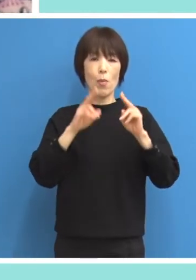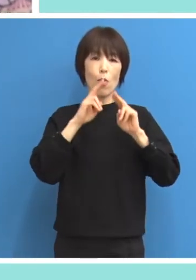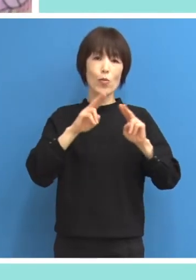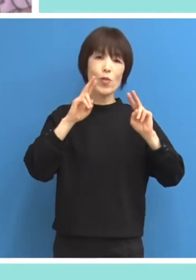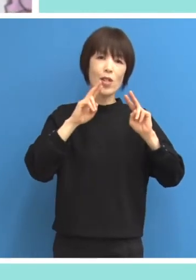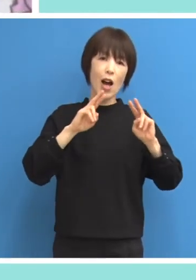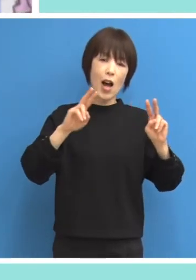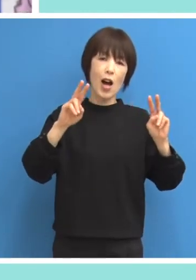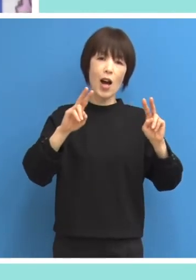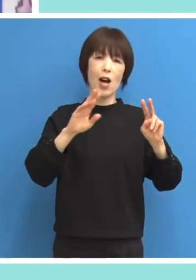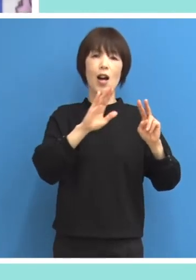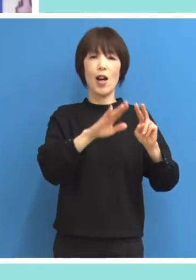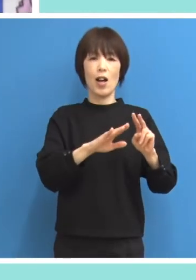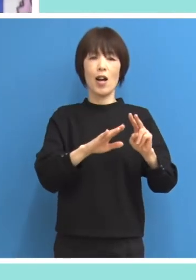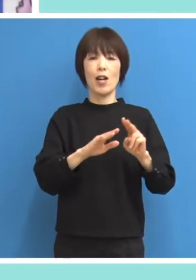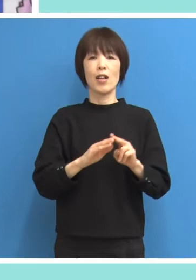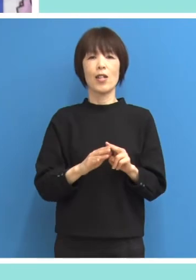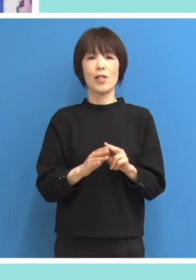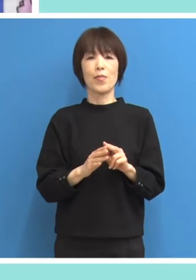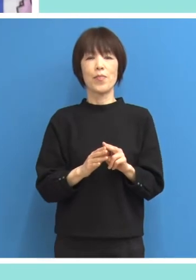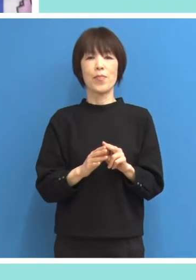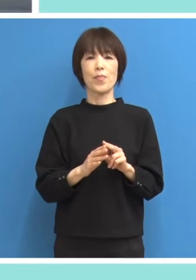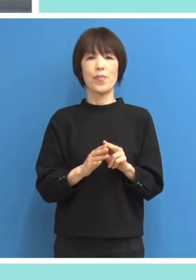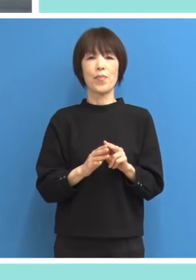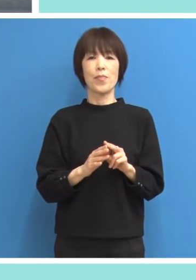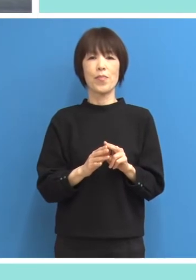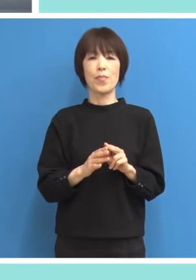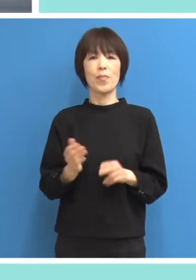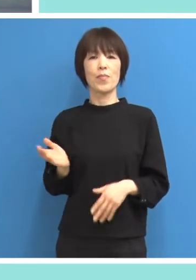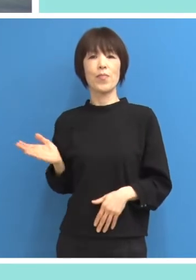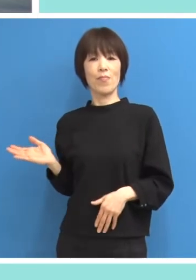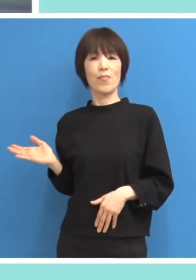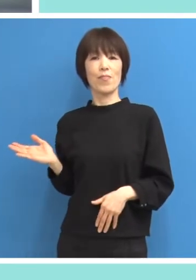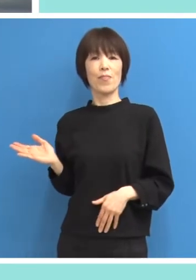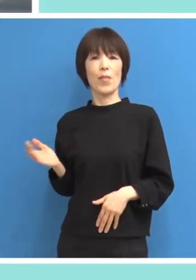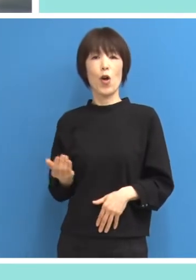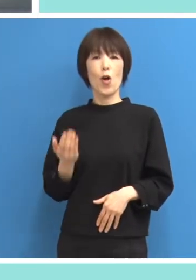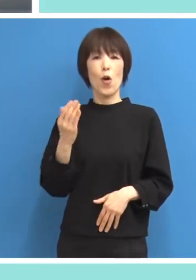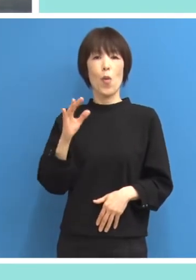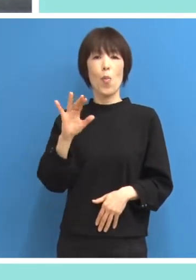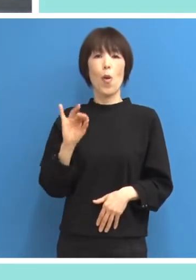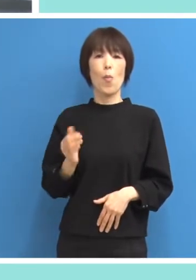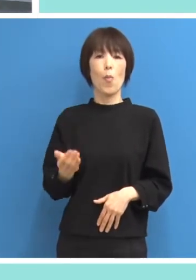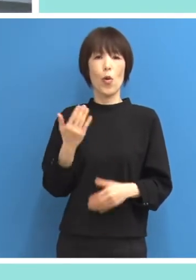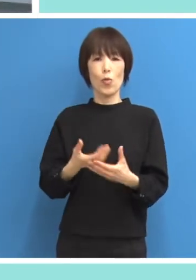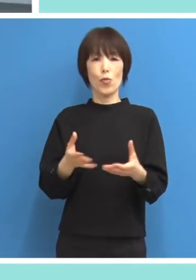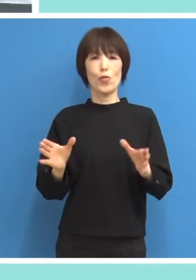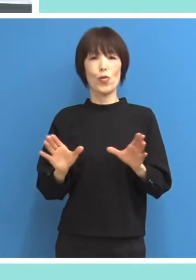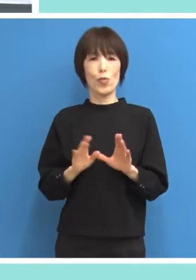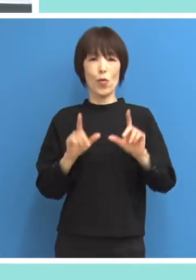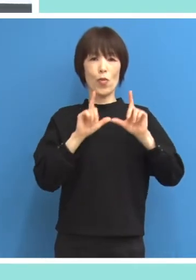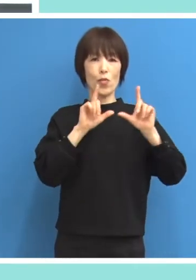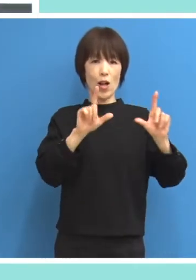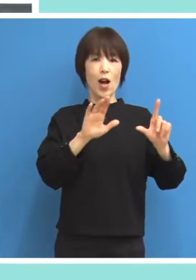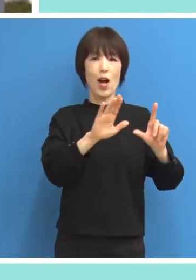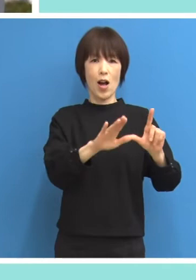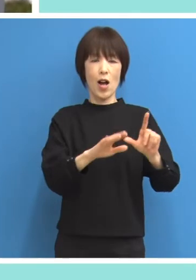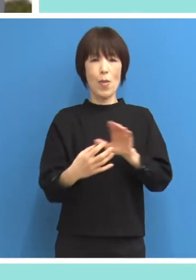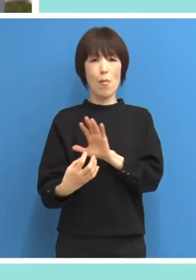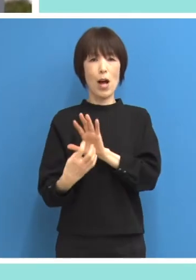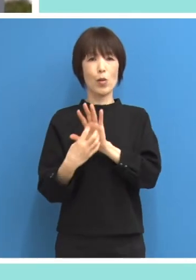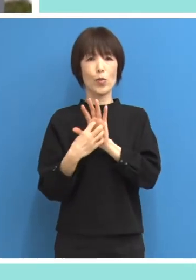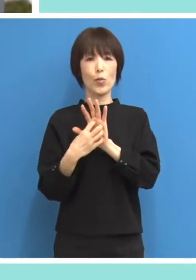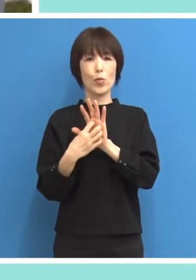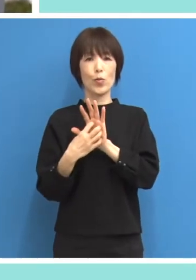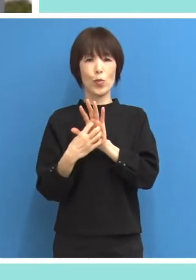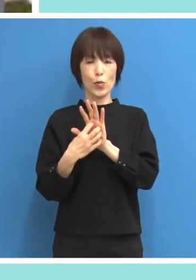ングが歌われまして、女の子3人組ですね、ポッポという女の子3人組の歌が披露されたり、 ロゴ